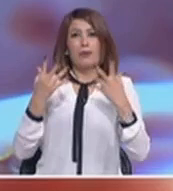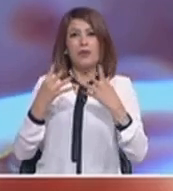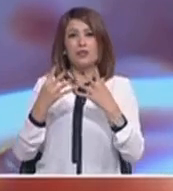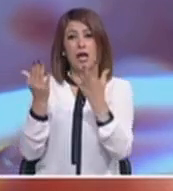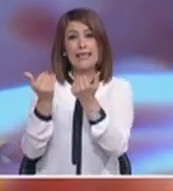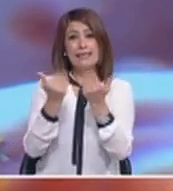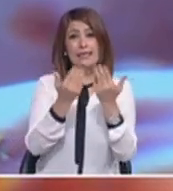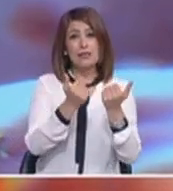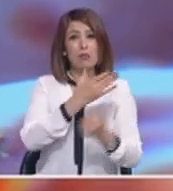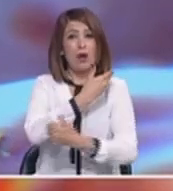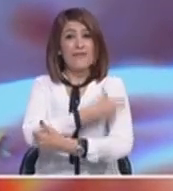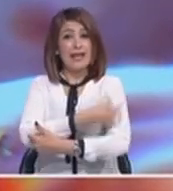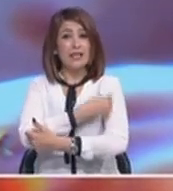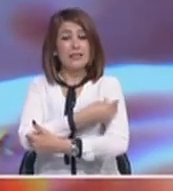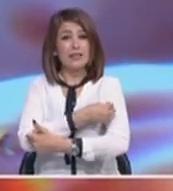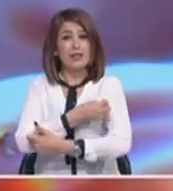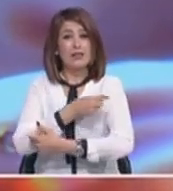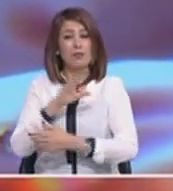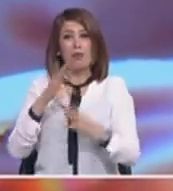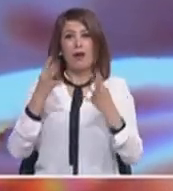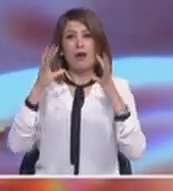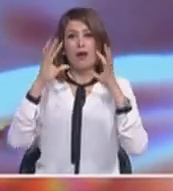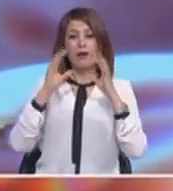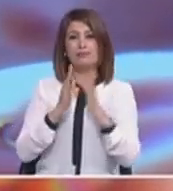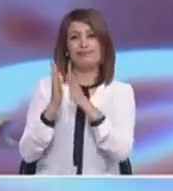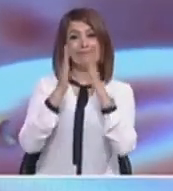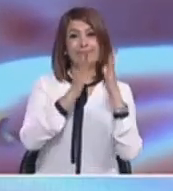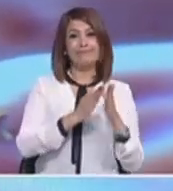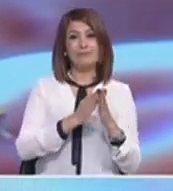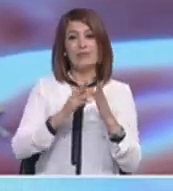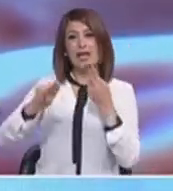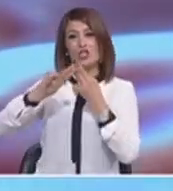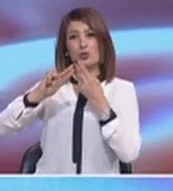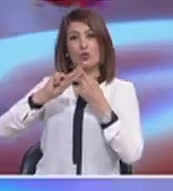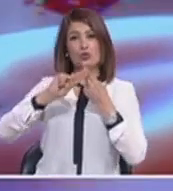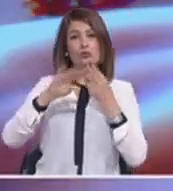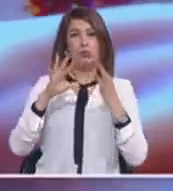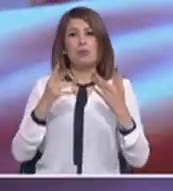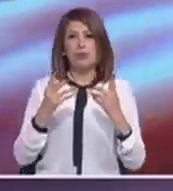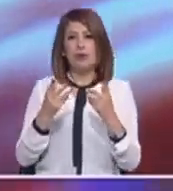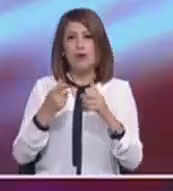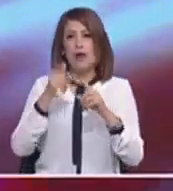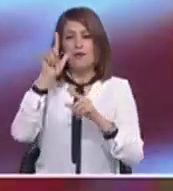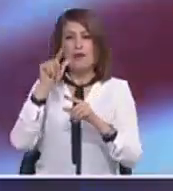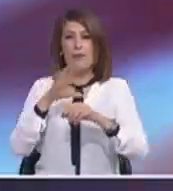في التحليل تخليها عندك خلينا نحنا يعني انه احنا الحاجه اللي نقولها